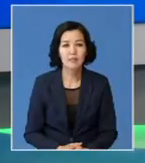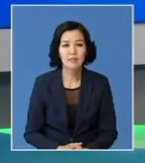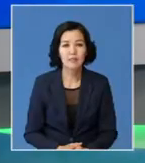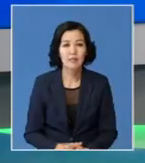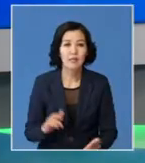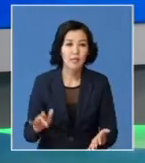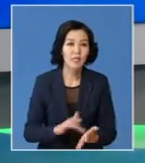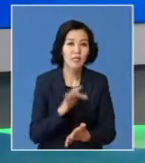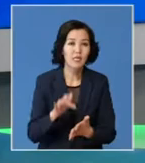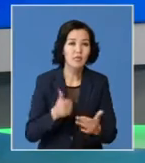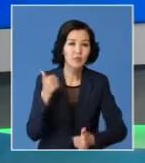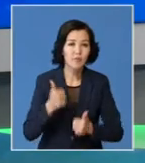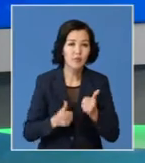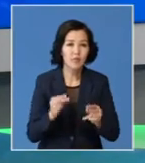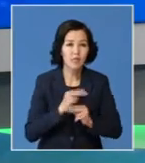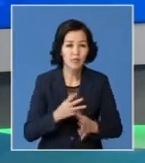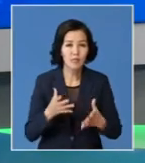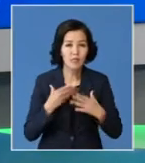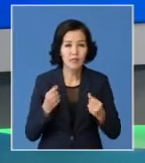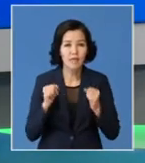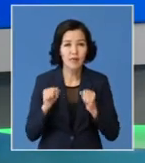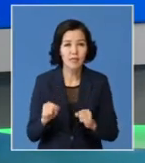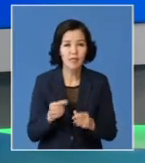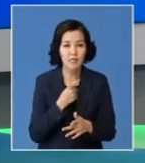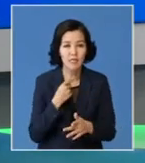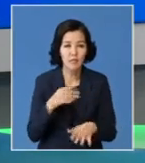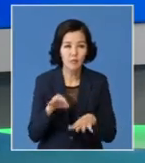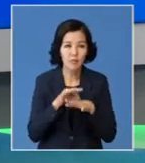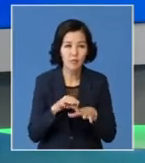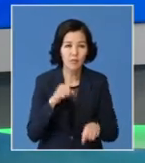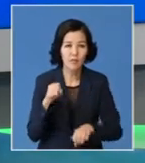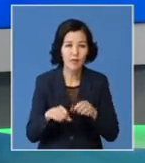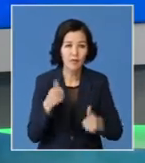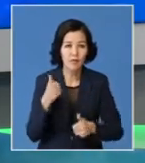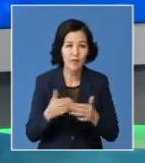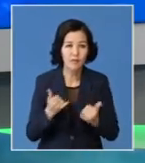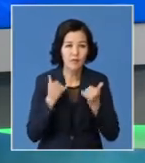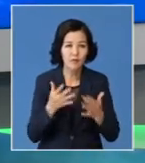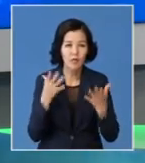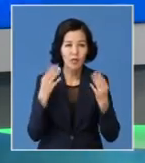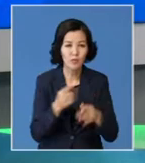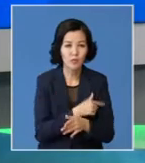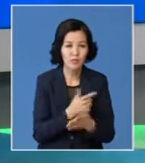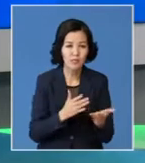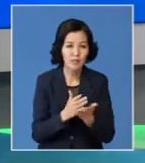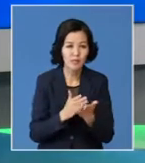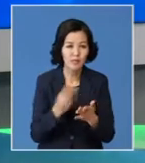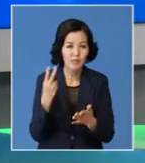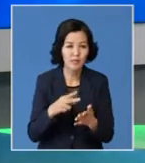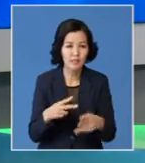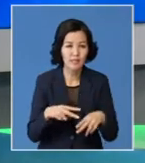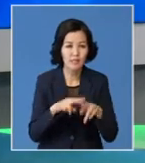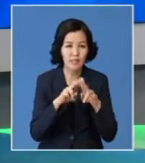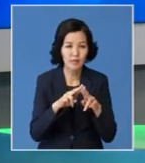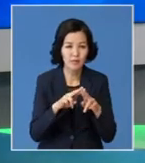В рамках городской спартакиады работников здравоохранения в Талдыкургане прошел велопробег, посвященный Дню медицинского работника и